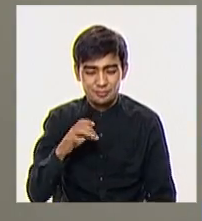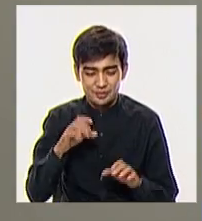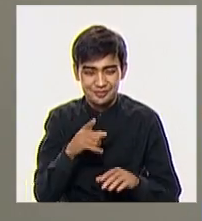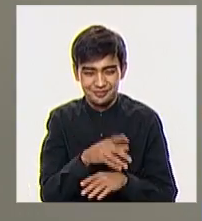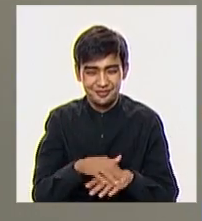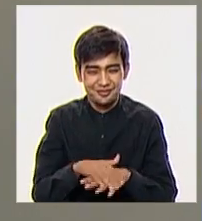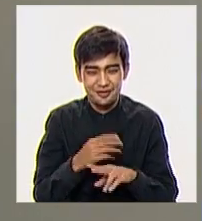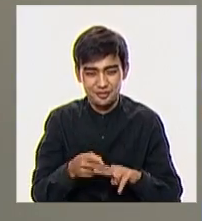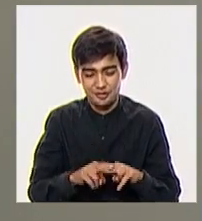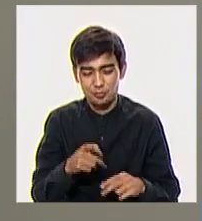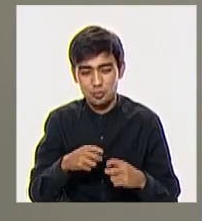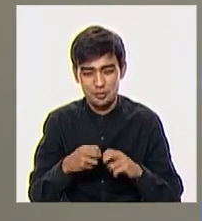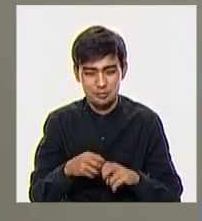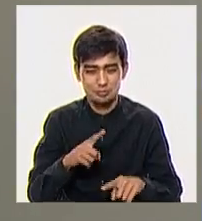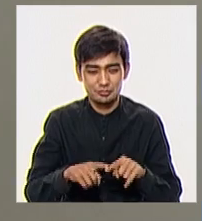үшін біздер